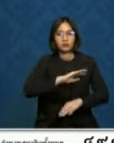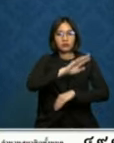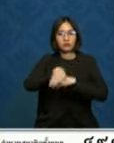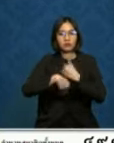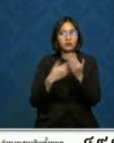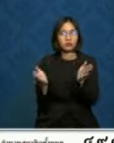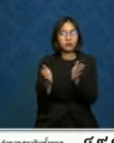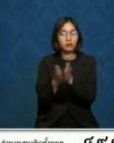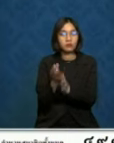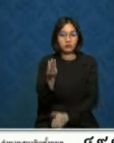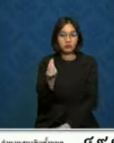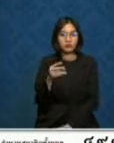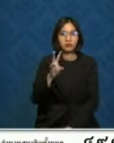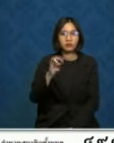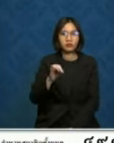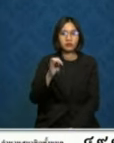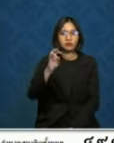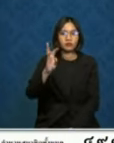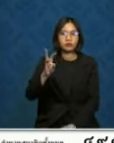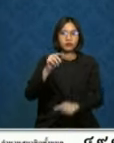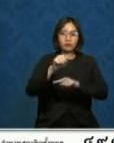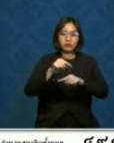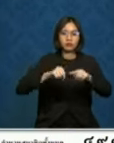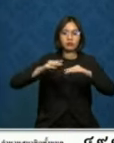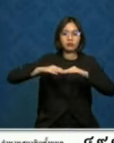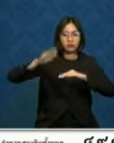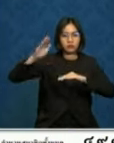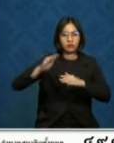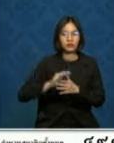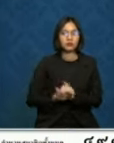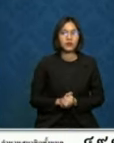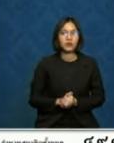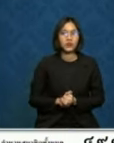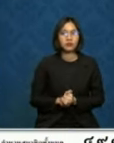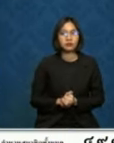แล้วคิดเป็น76กว่าเปอร์เซ็นต์ครับท่านประธาน